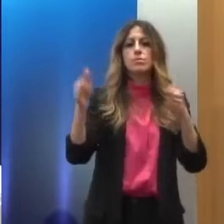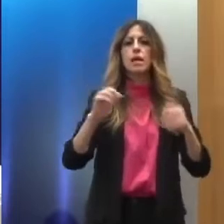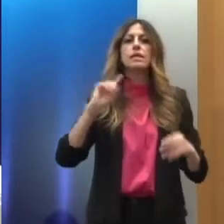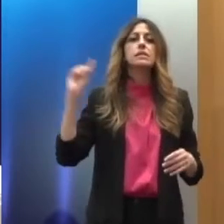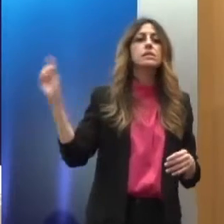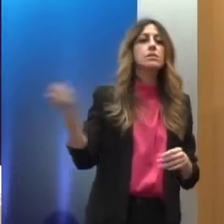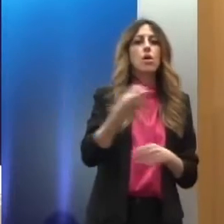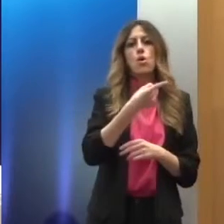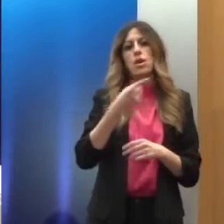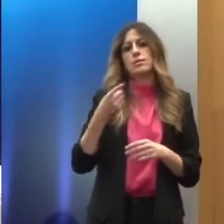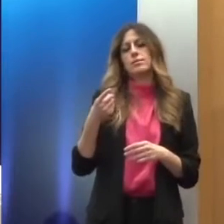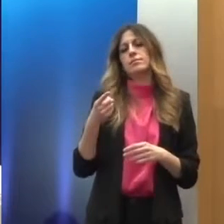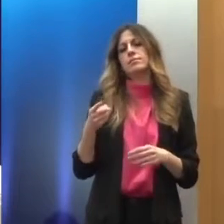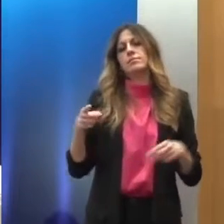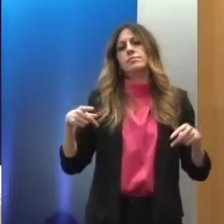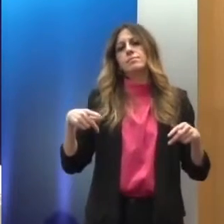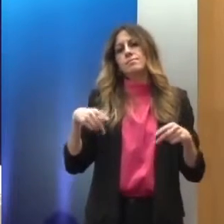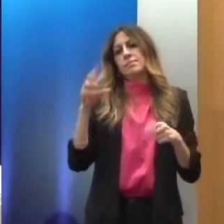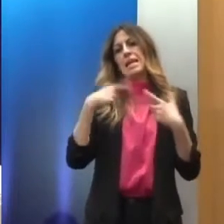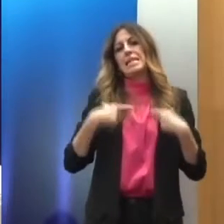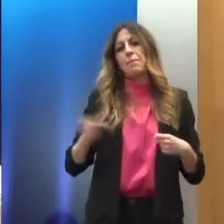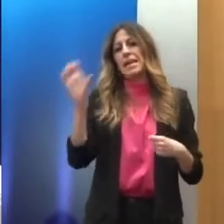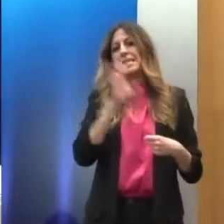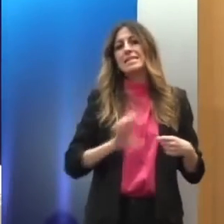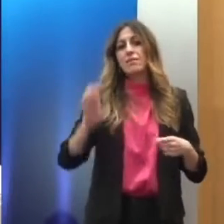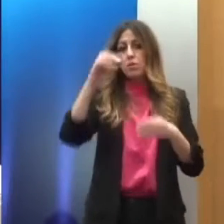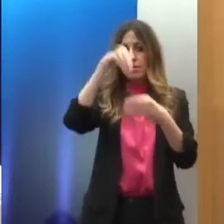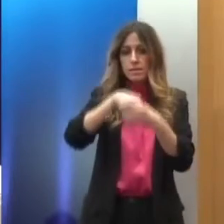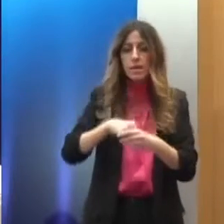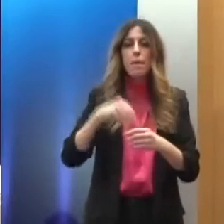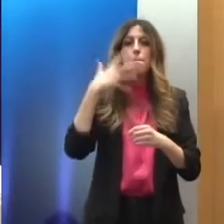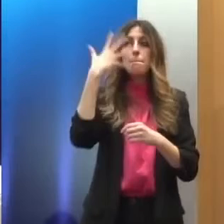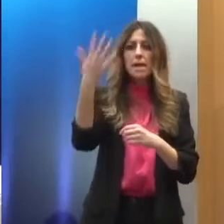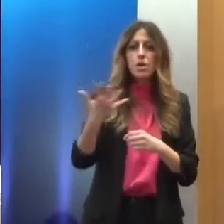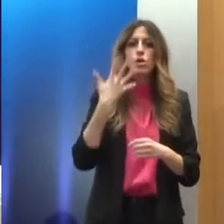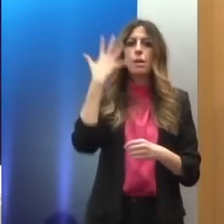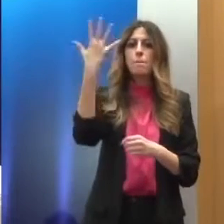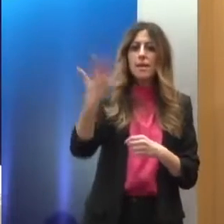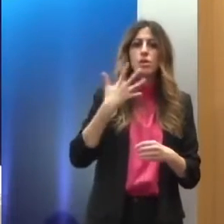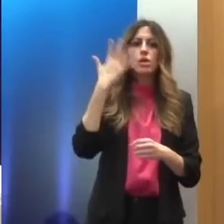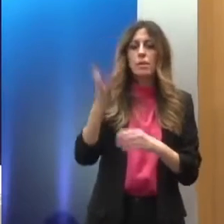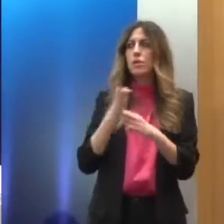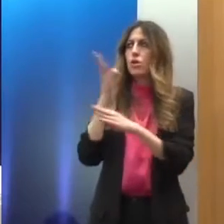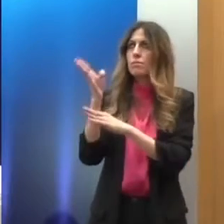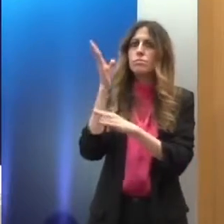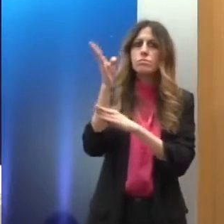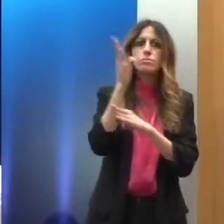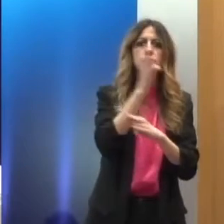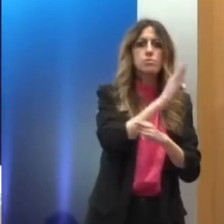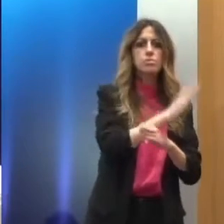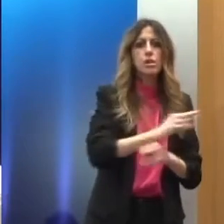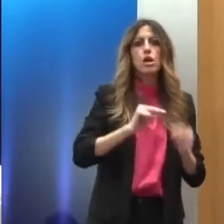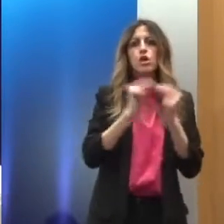τα κράτη-μέλη του Συμβουλίου της Ευρώπης, τα 47, κάθε 5 χρόνια περίπου. Άρα τώρα βρισκόμαστε στον 5ο κύκλο εποπτείας, από τη δημιουργία της μέχρι